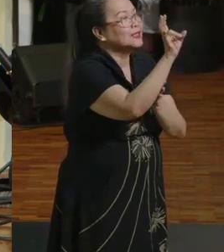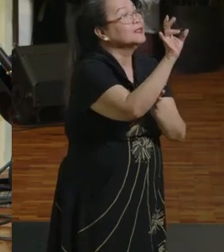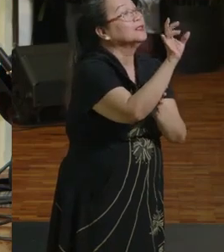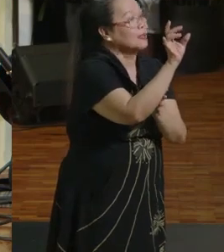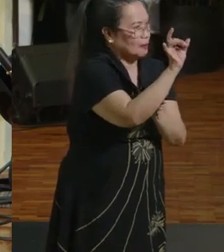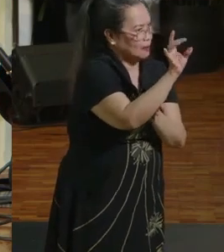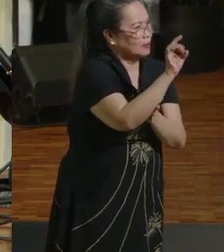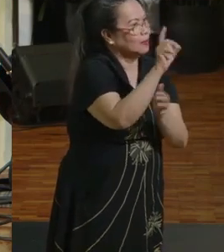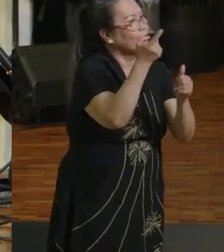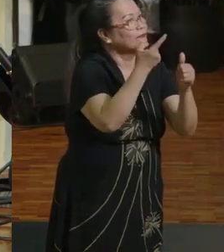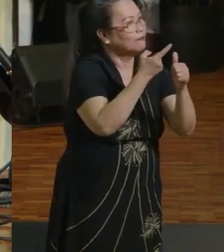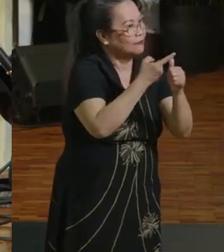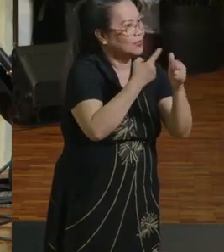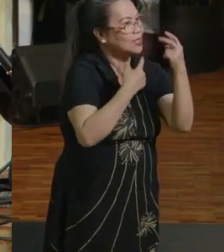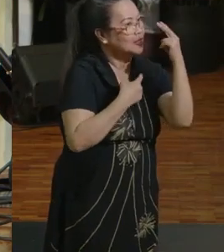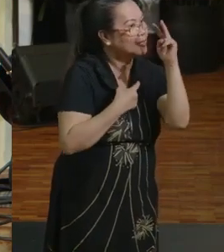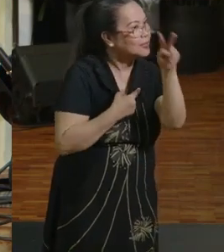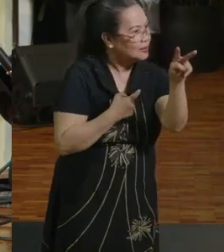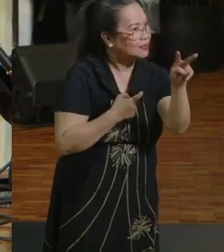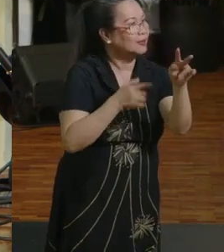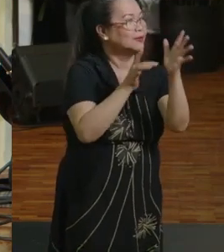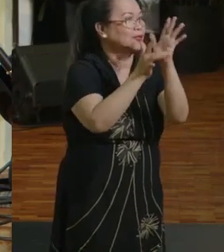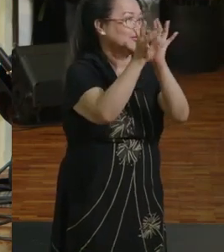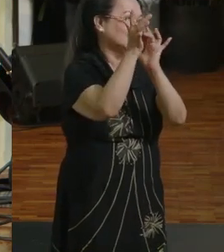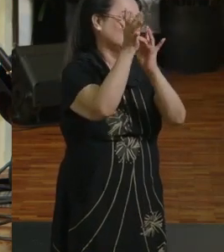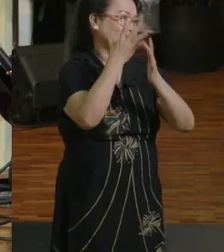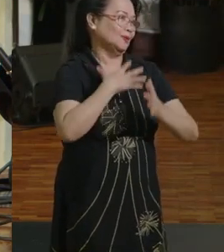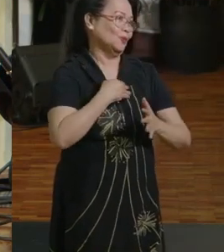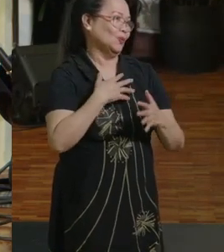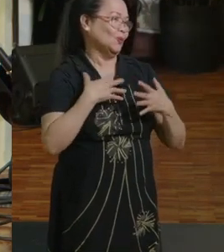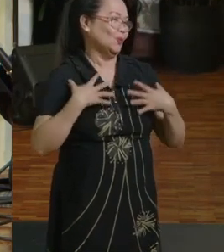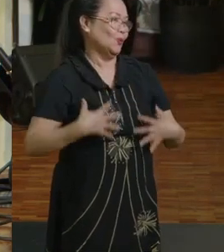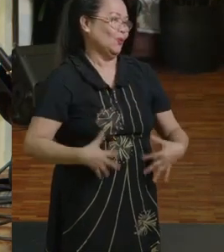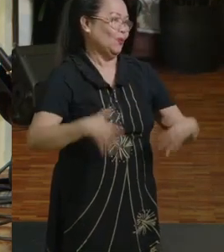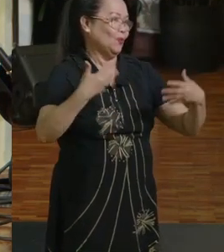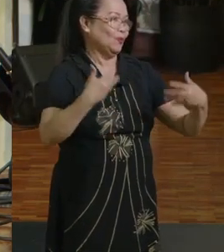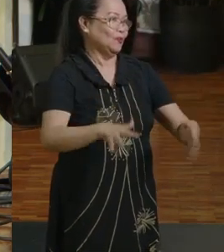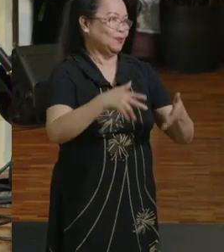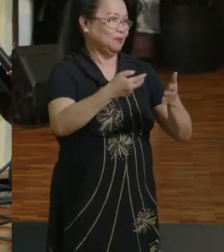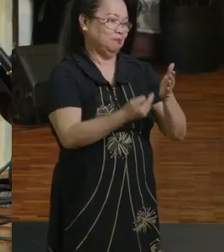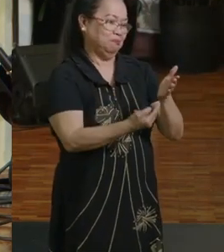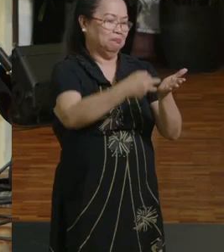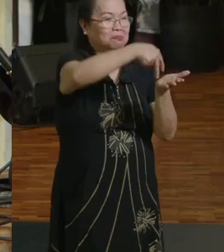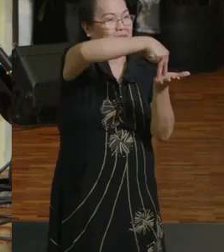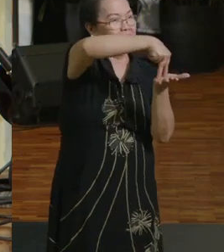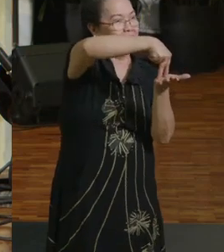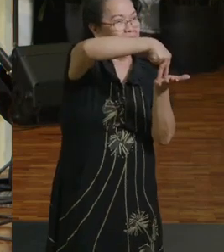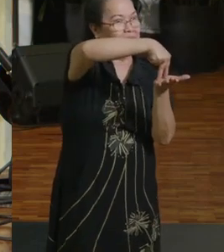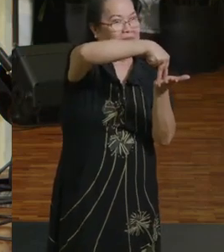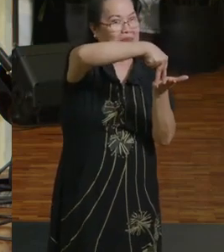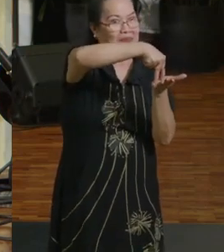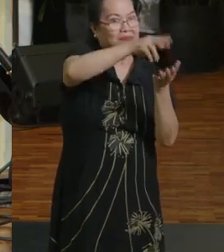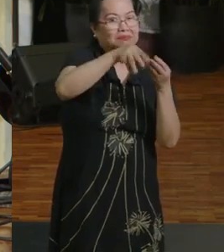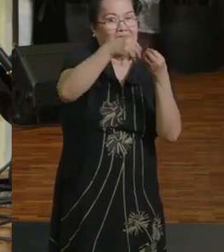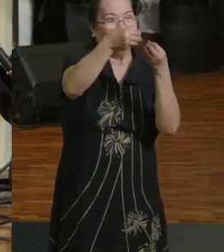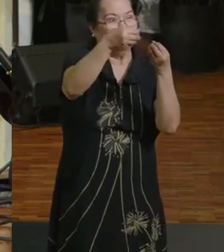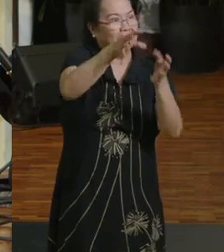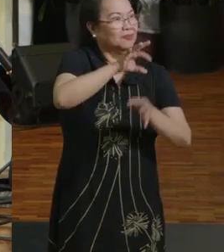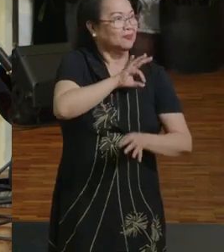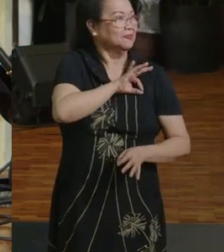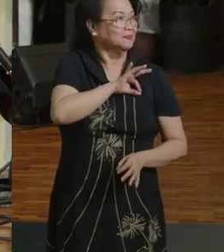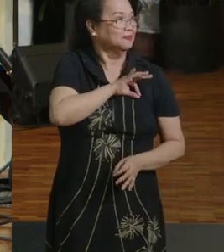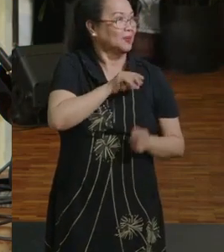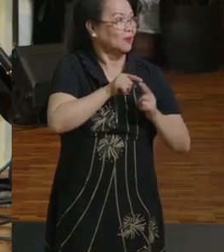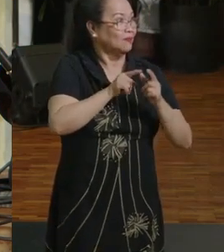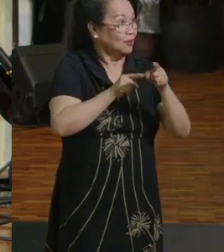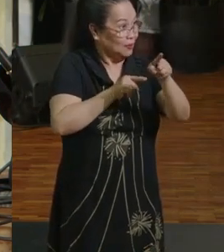unang nakakita sa ating Panginoon after His resurrection. At siya ang binigyan ng pribilehyo ng